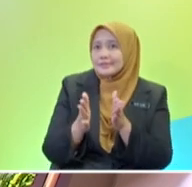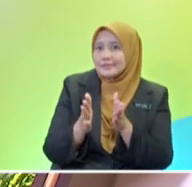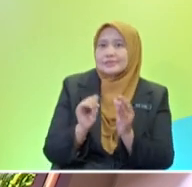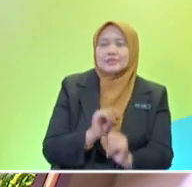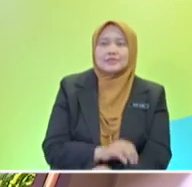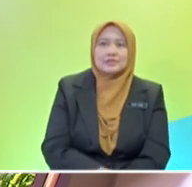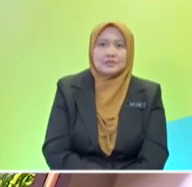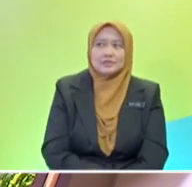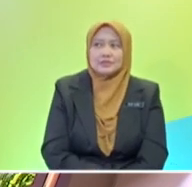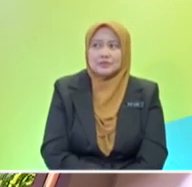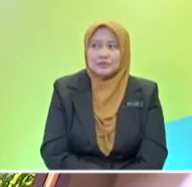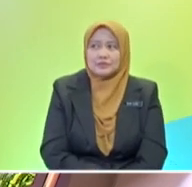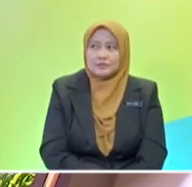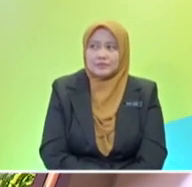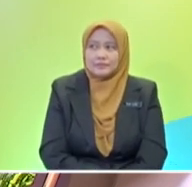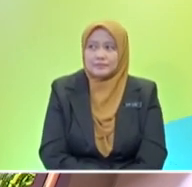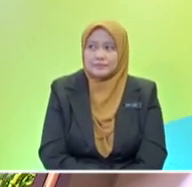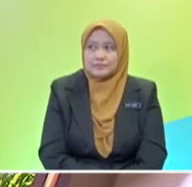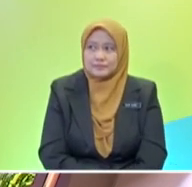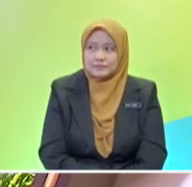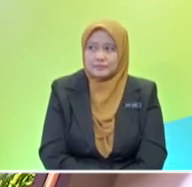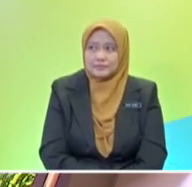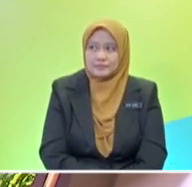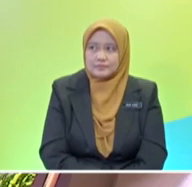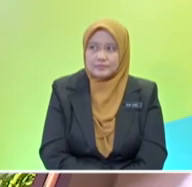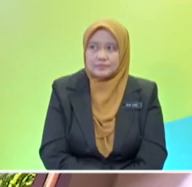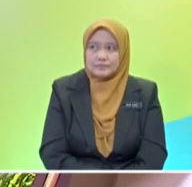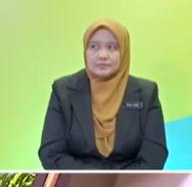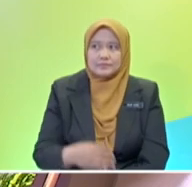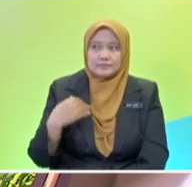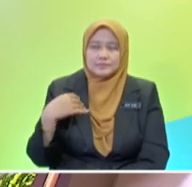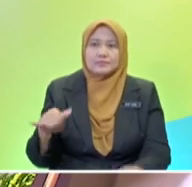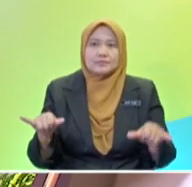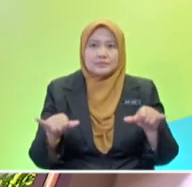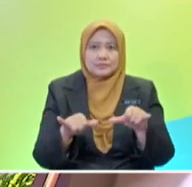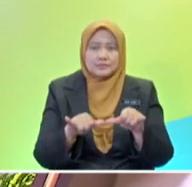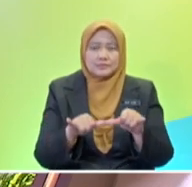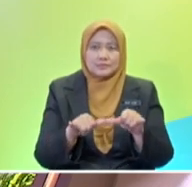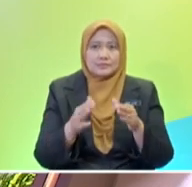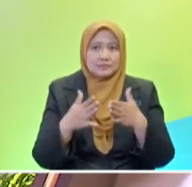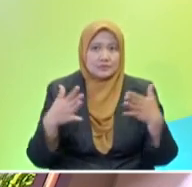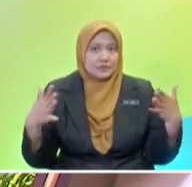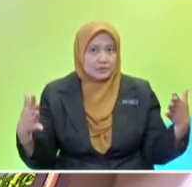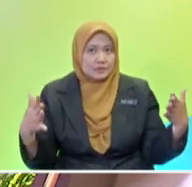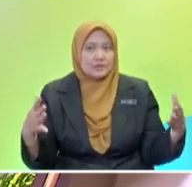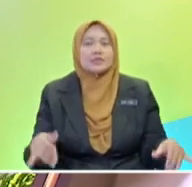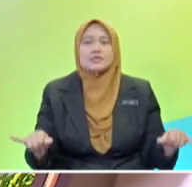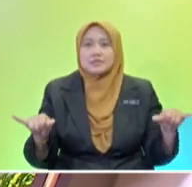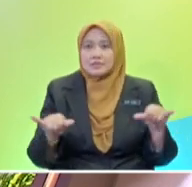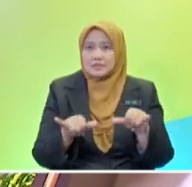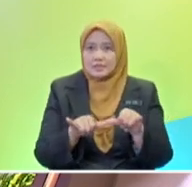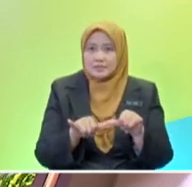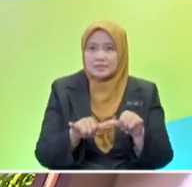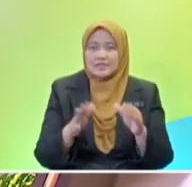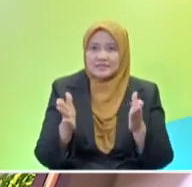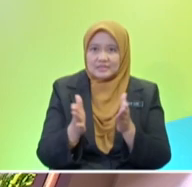kecil. Kan? Tengok. Kita bandingkan ni. Saiz besar. Masih kecil lagi. Ni daun. Ni